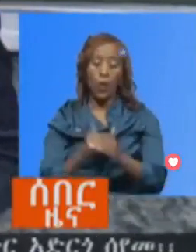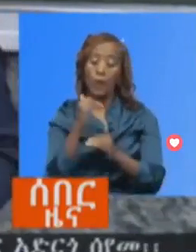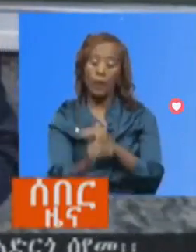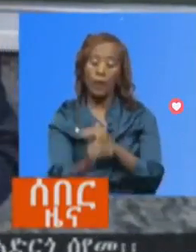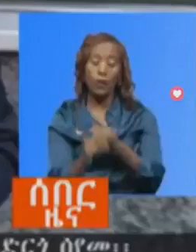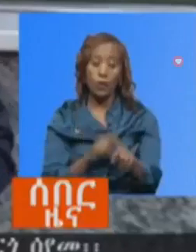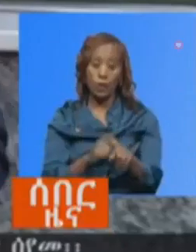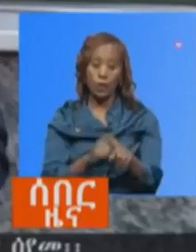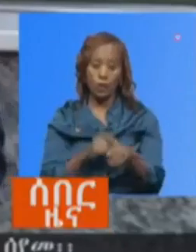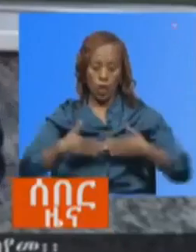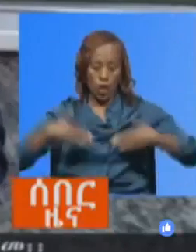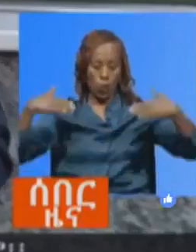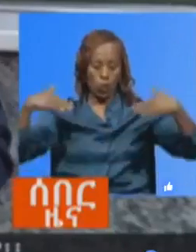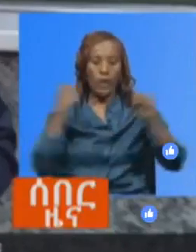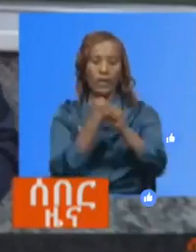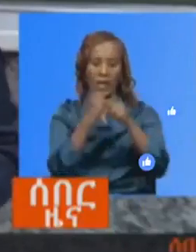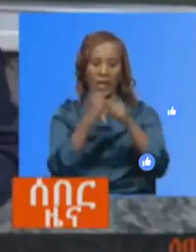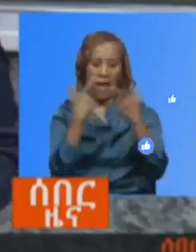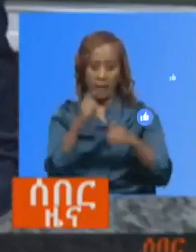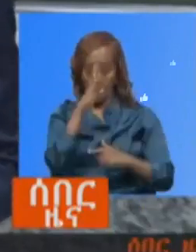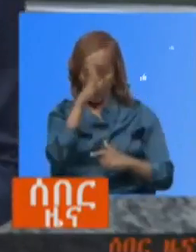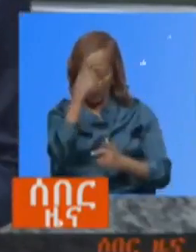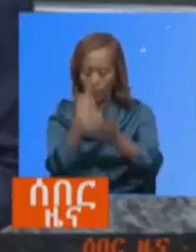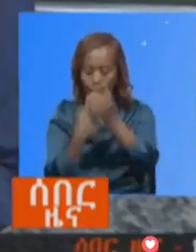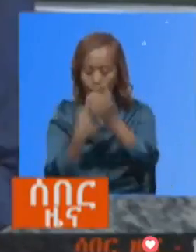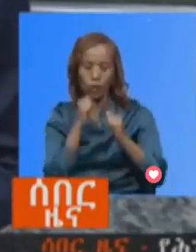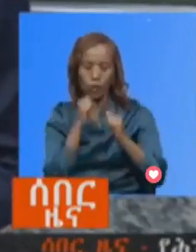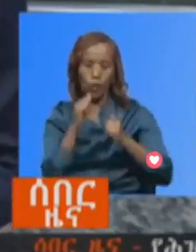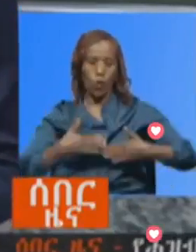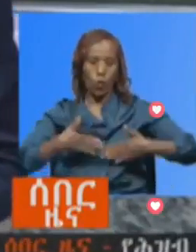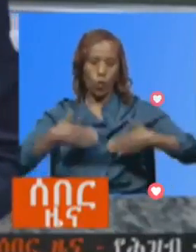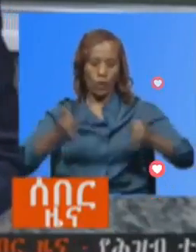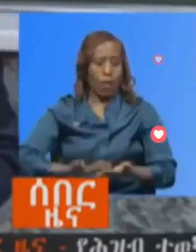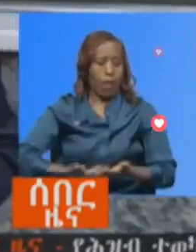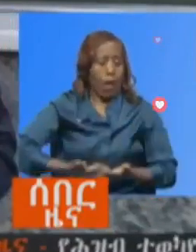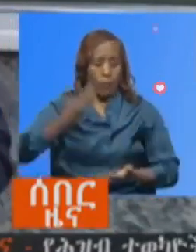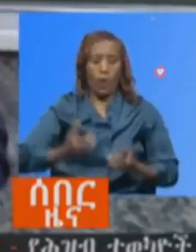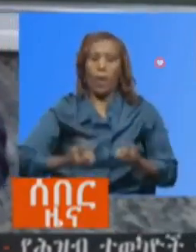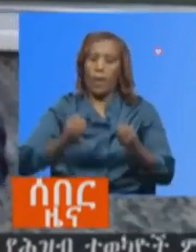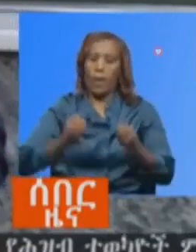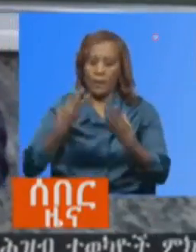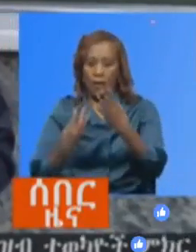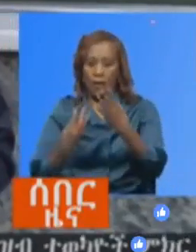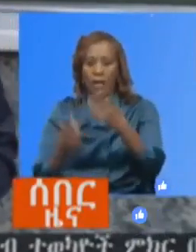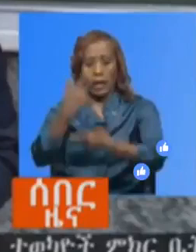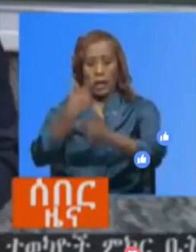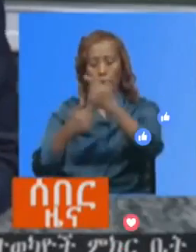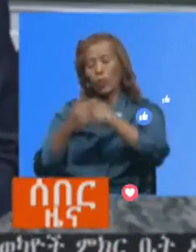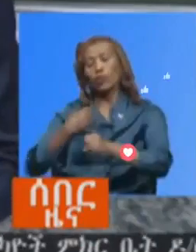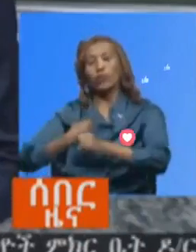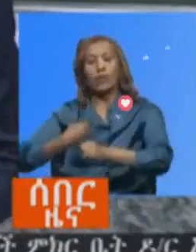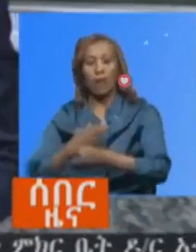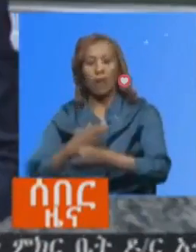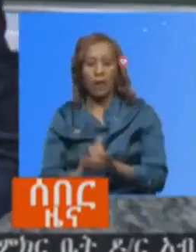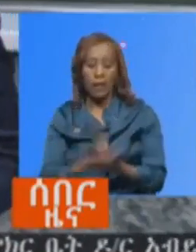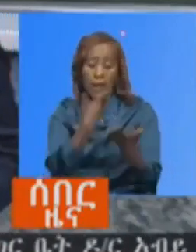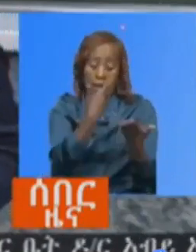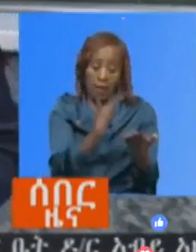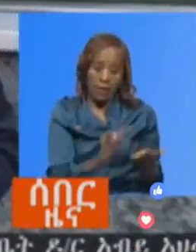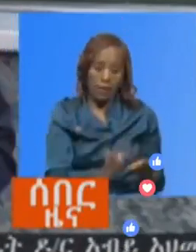ጊዜያት ለወጣቱ የሥራ ዕድል መፍጠር ብቻ ሳይሆን ወጣት ባለሀብቶች በብዛት እንዲፈጠሩ እንሰራለን።